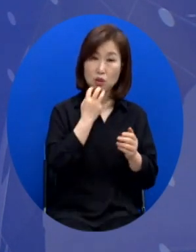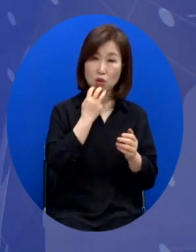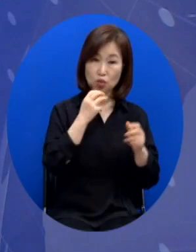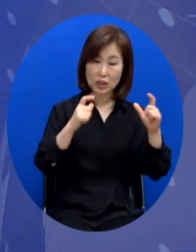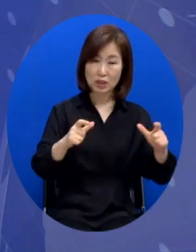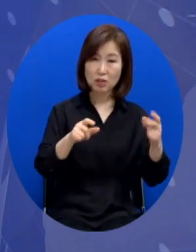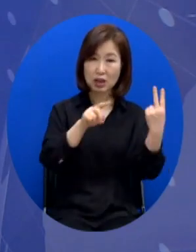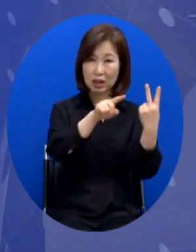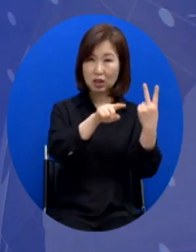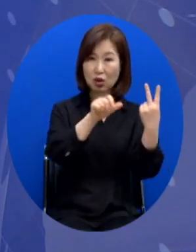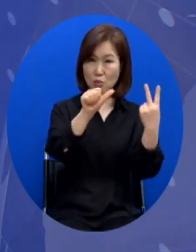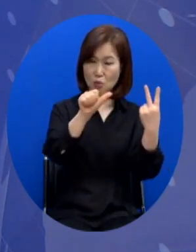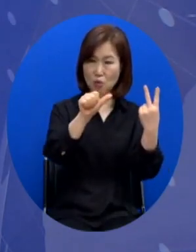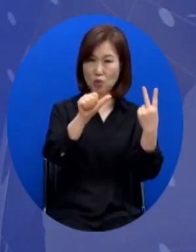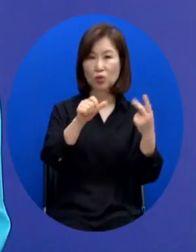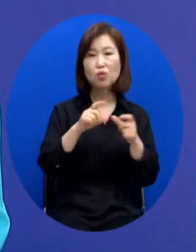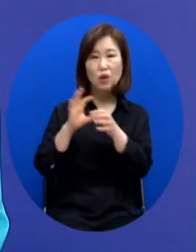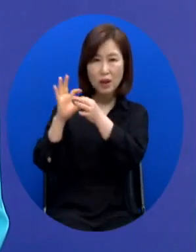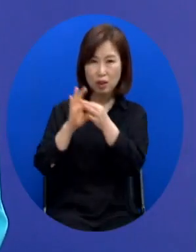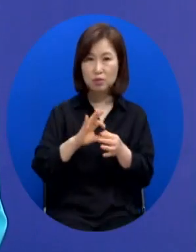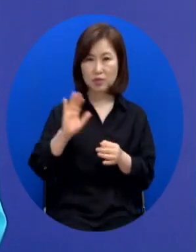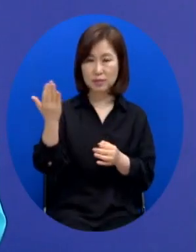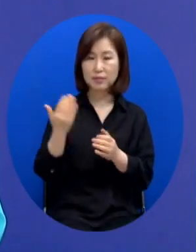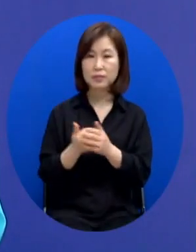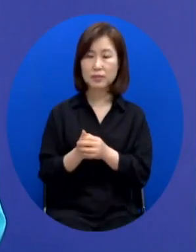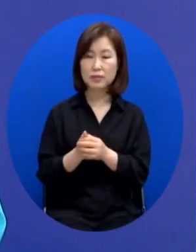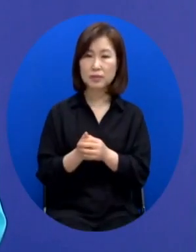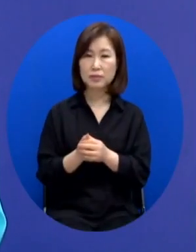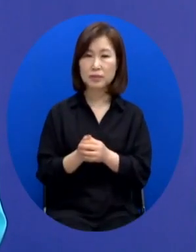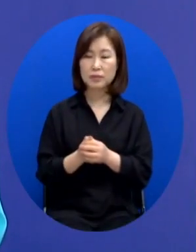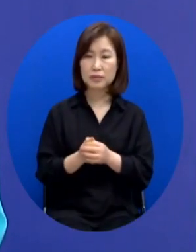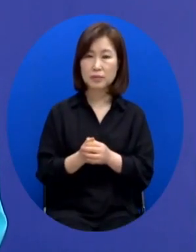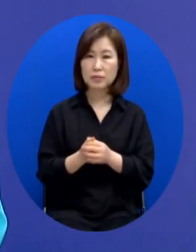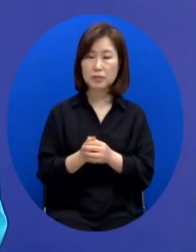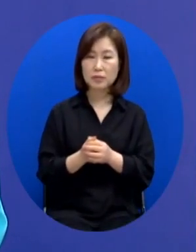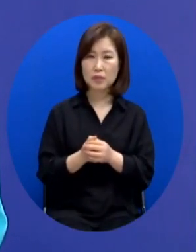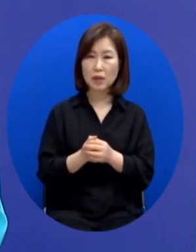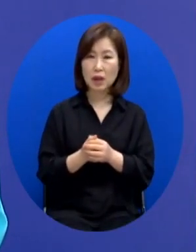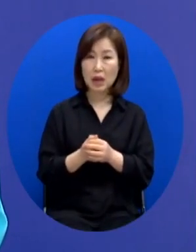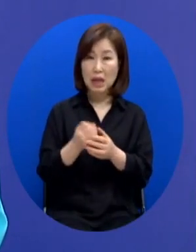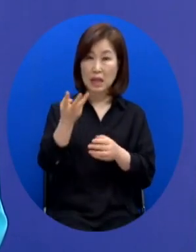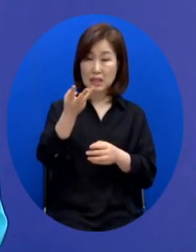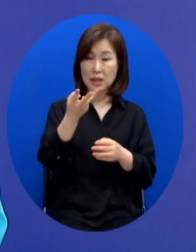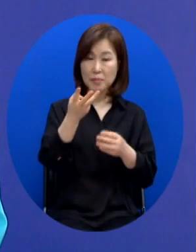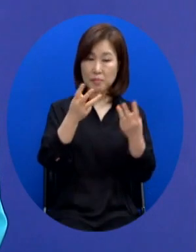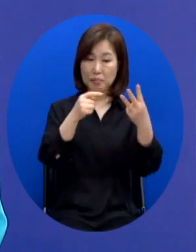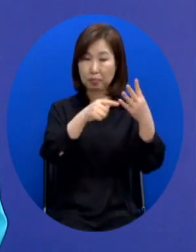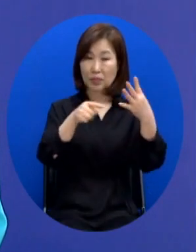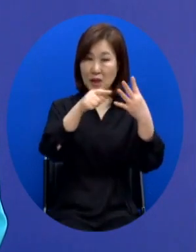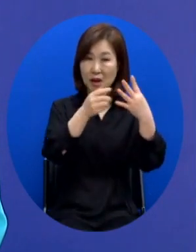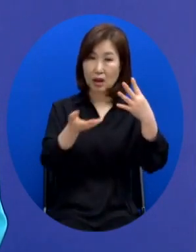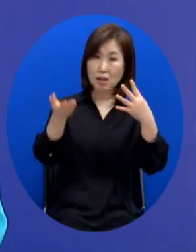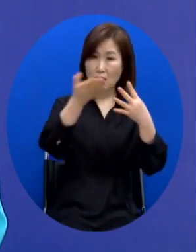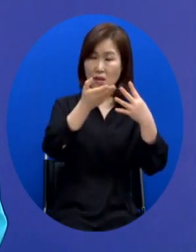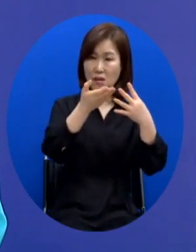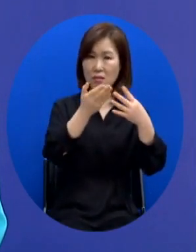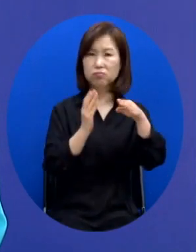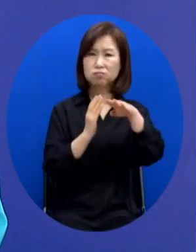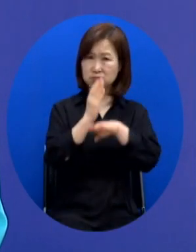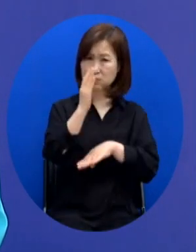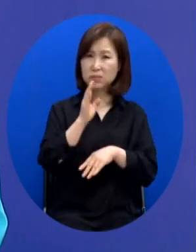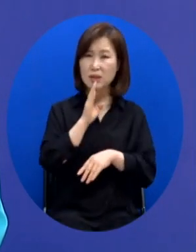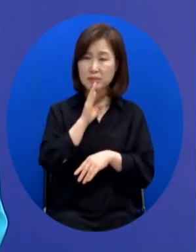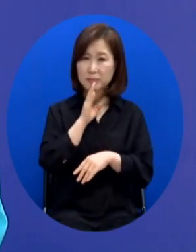2단계 조치도 연장됩니다. 네, 국내 발생 확진자 수가 뭐 전국 3단계 격상 그 기준을 이미 초과한 상태이긴